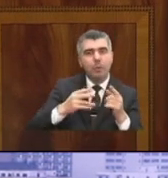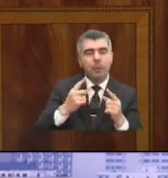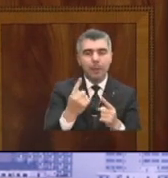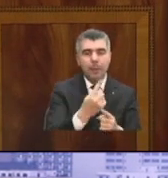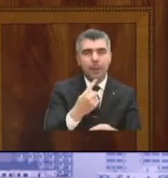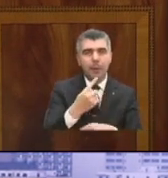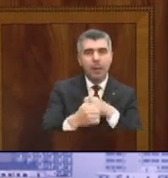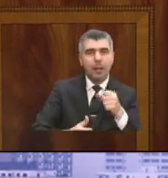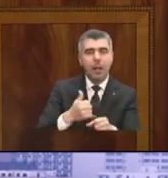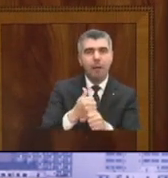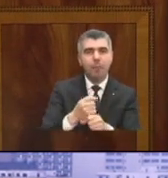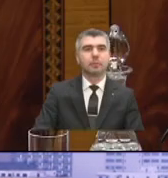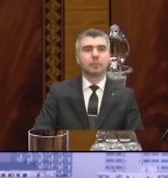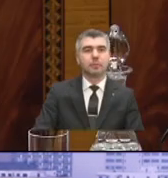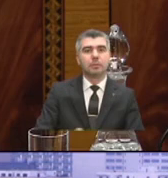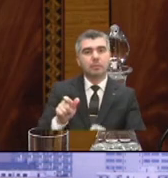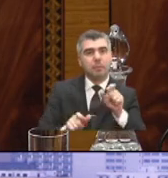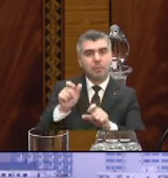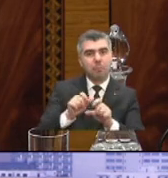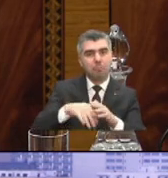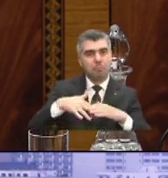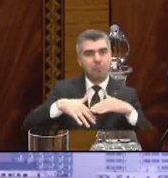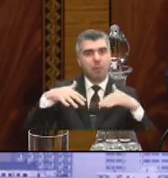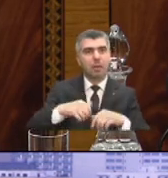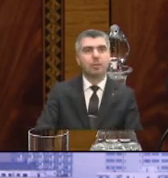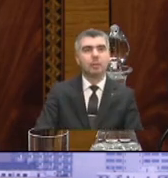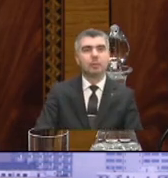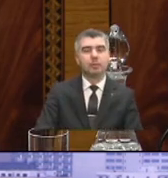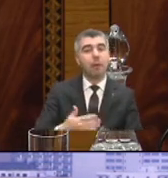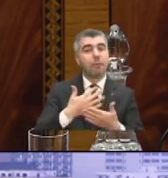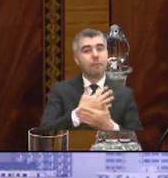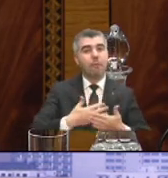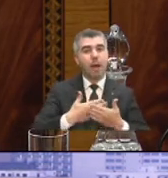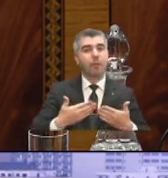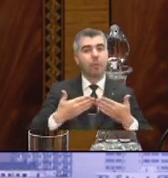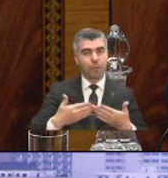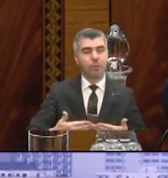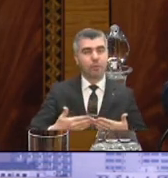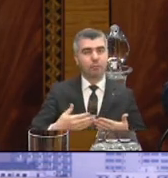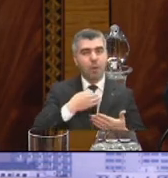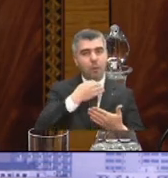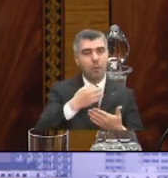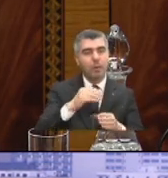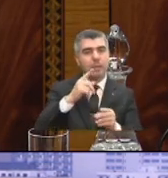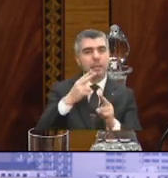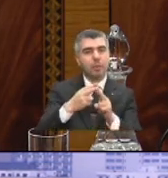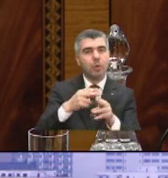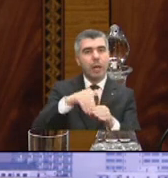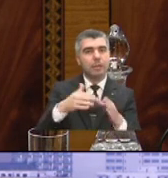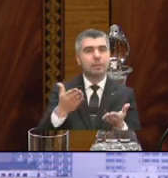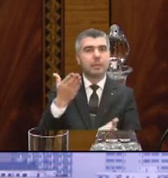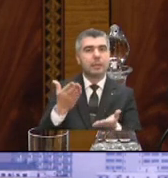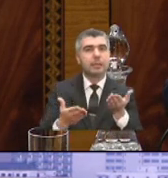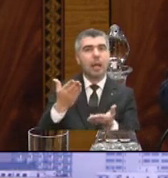للبرلمان المغربي بالقضايا الوطنيه من جهه وكذلك هو يعزز دور البرلمان المغربي